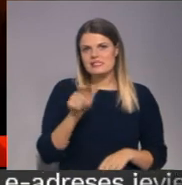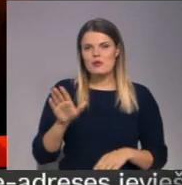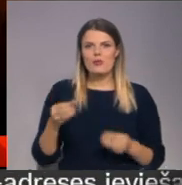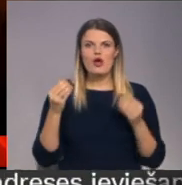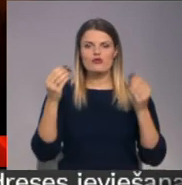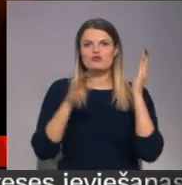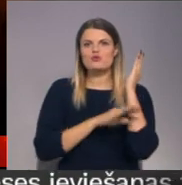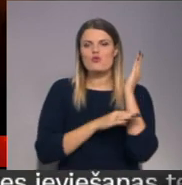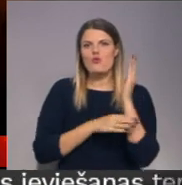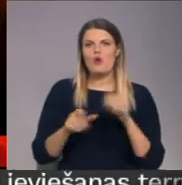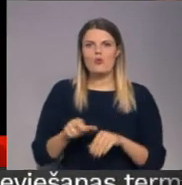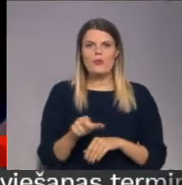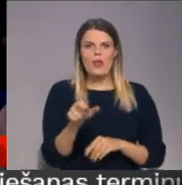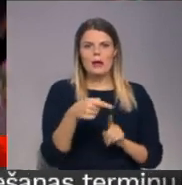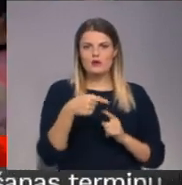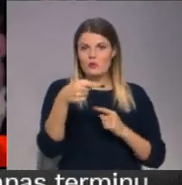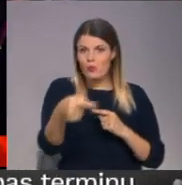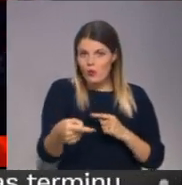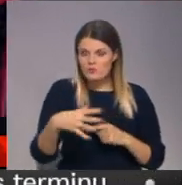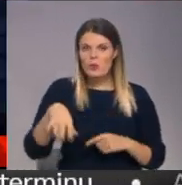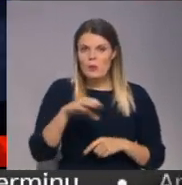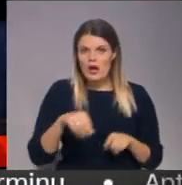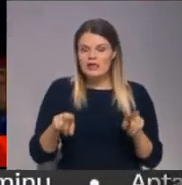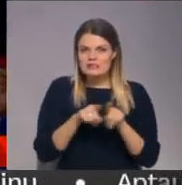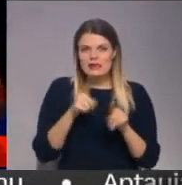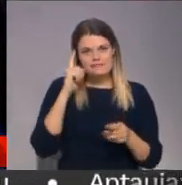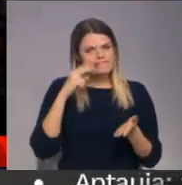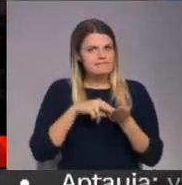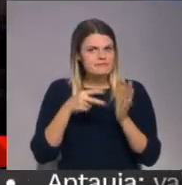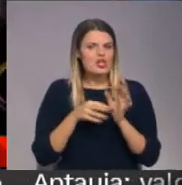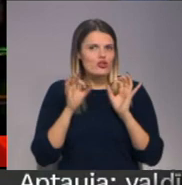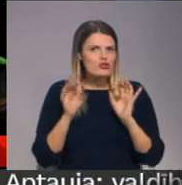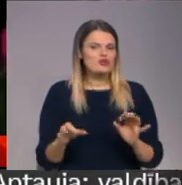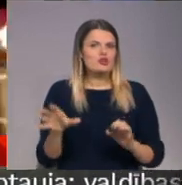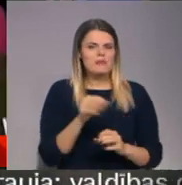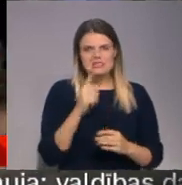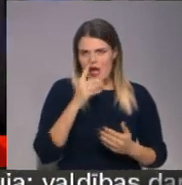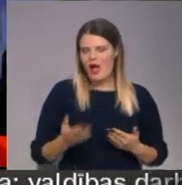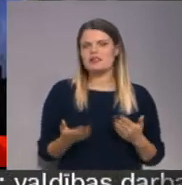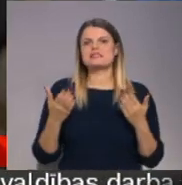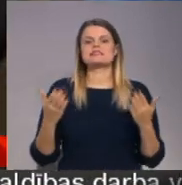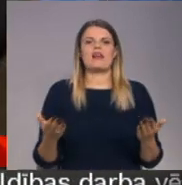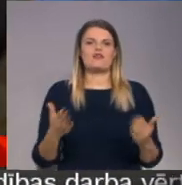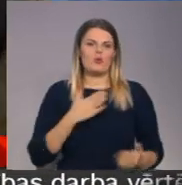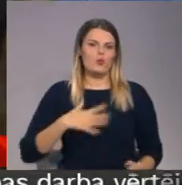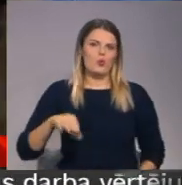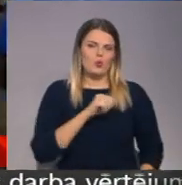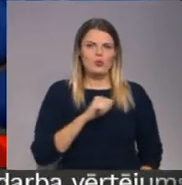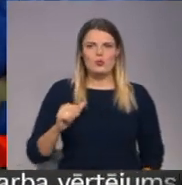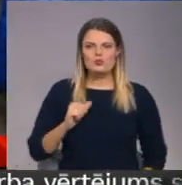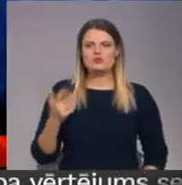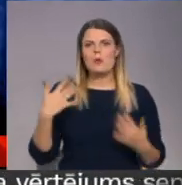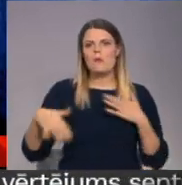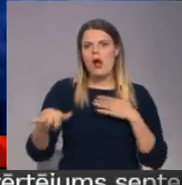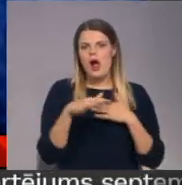Dižkoku takas vienu nelielu posmu. Mēs arī esam ar tādu ieceri, lai tik tiešām mēs atdzīvinātu un iedzīvinātu mūsu visu Prēļu